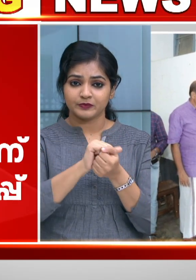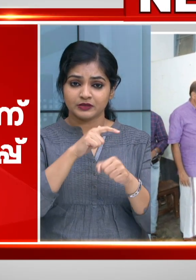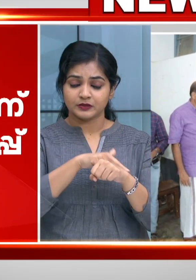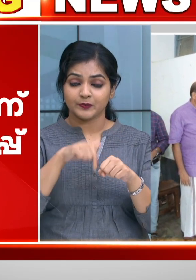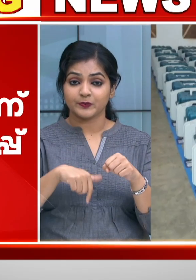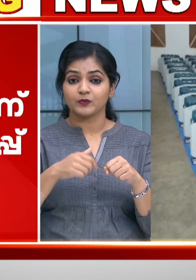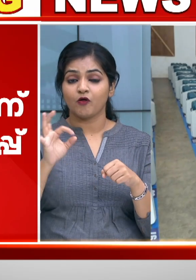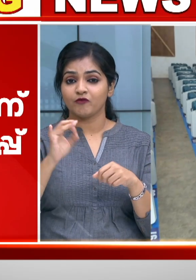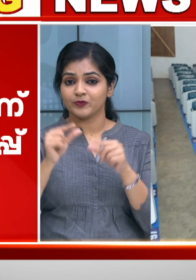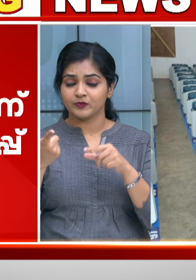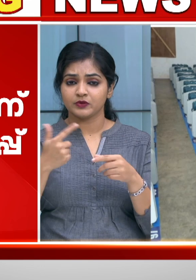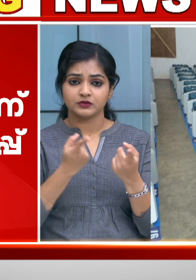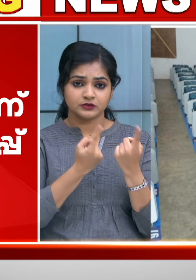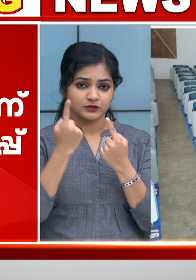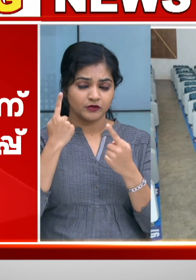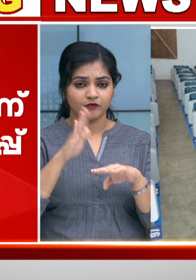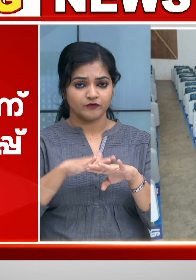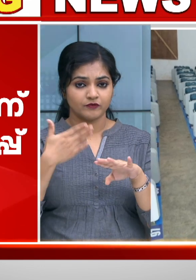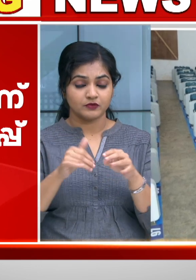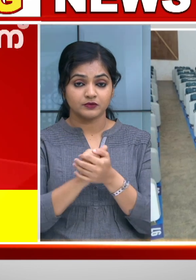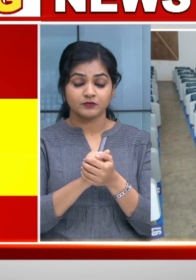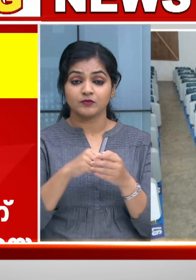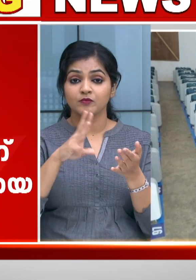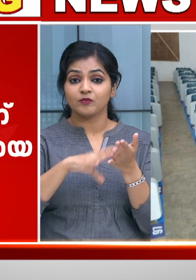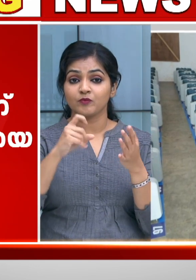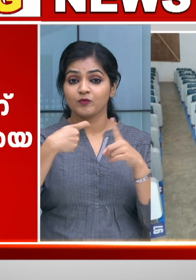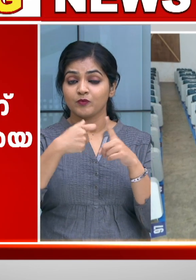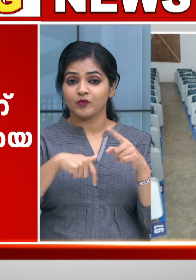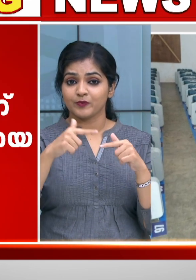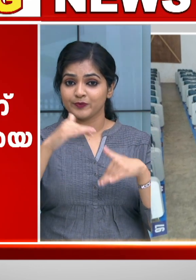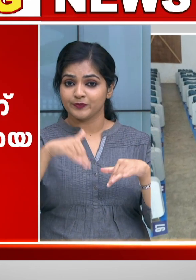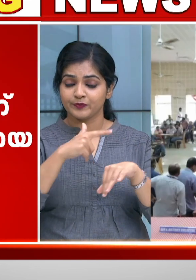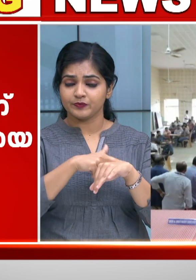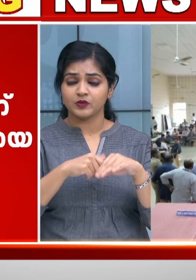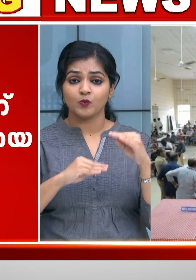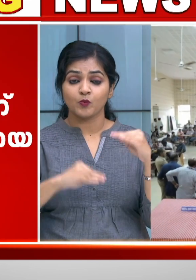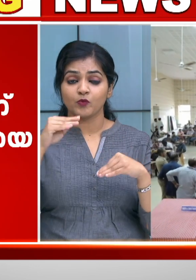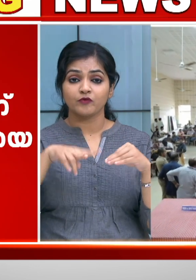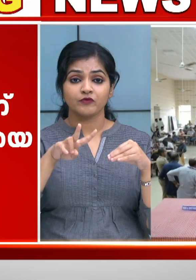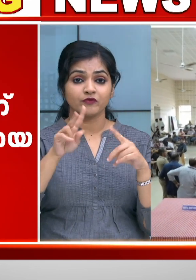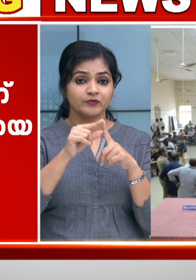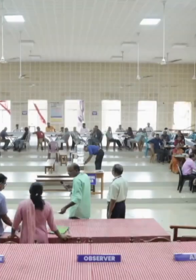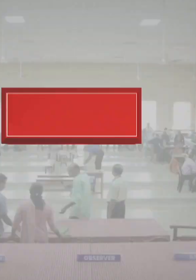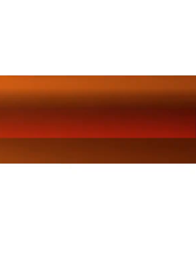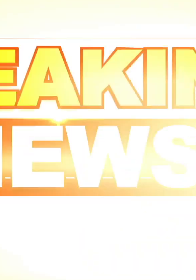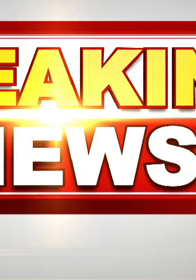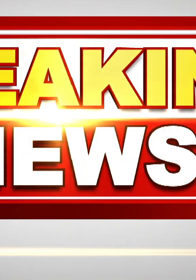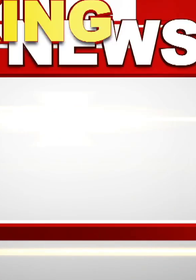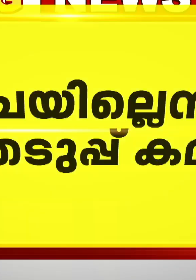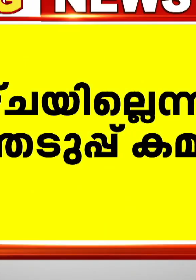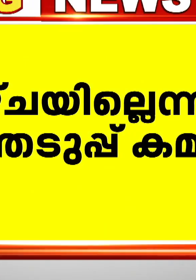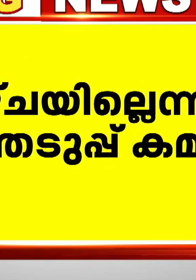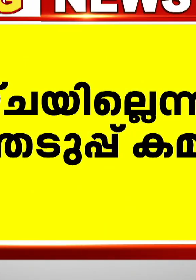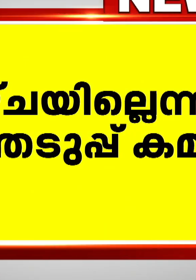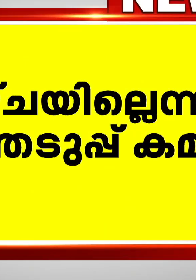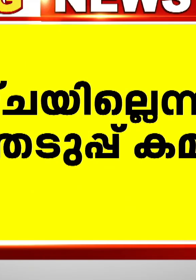പരിശോധനയുടെ ഭാഗമായി നടത്തിയിരുന്നു. അങ്ങനെ ഈ മോക്ക് പോളിംഗ് സമയത്ത് അധികമായി VVPAT പുറത്തു വന്നതാണ് ഒരു ആശയക്കുഴപ്പത്തിന് ഇടയാക്കിയത്